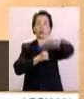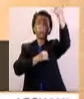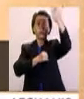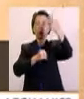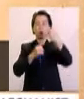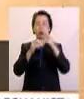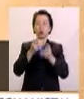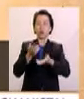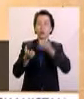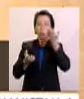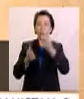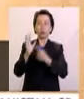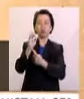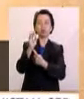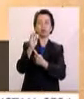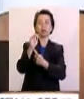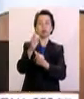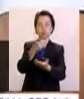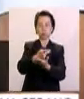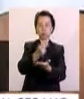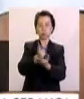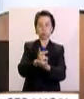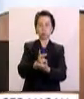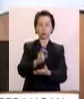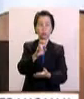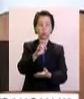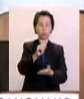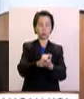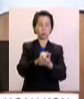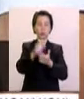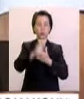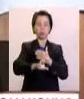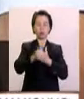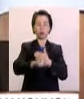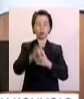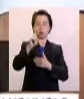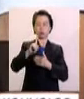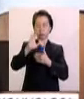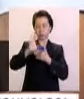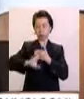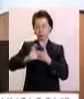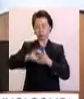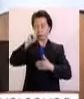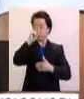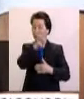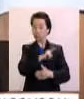haba lilin pada kek, menyebabkan 20 pelajar cedera ringan dan seorang cedera parah.